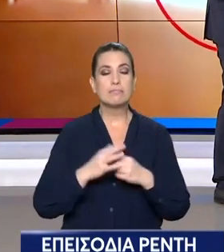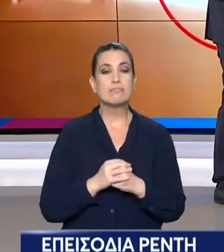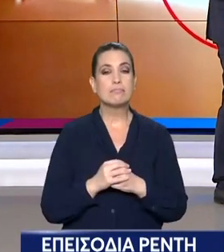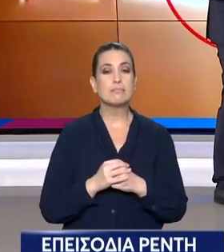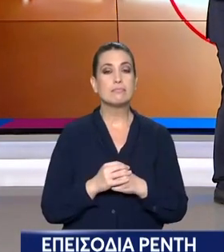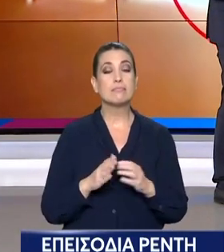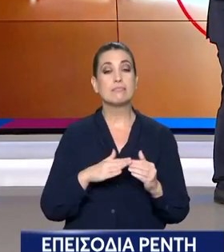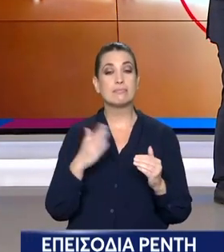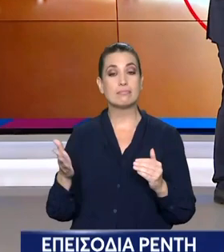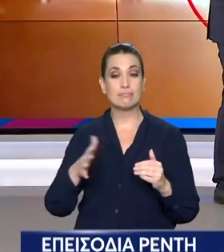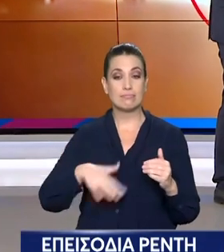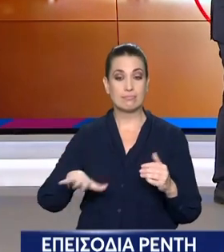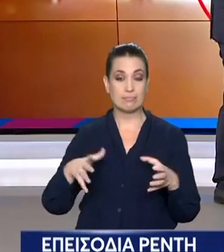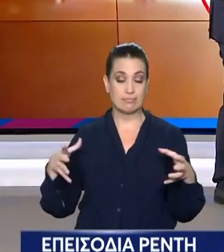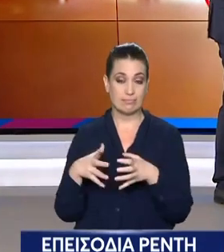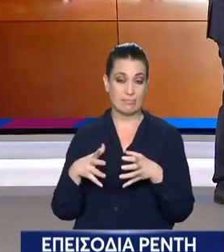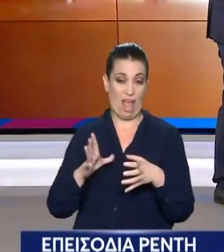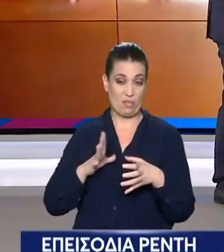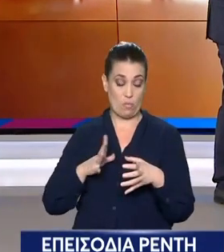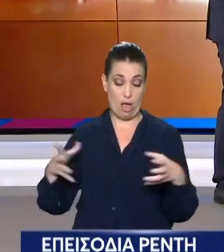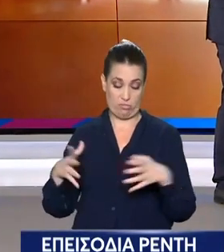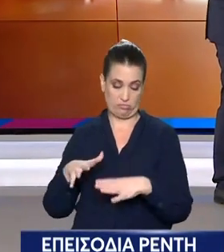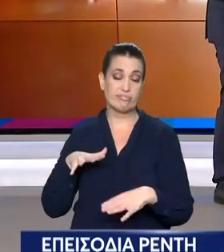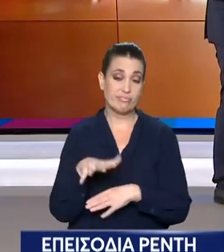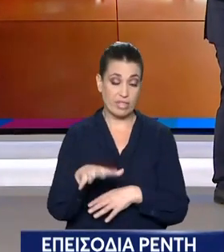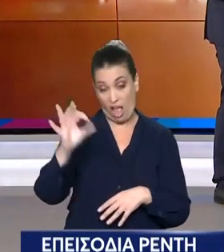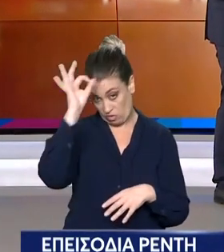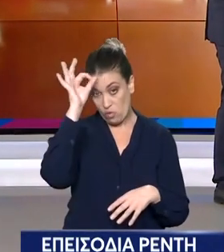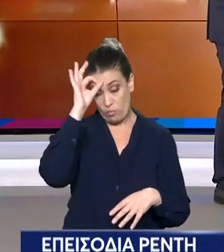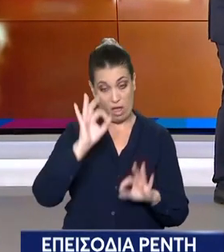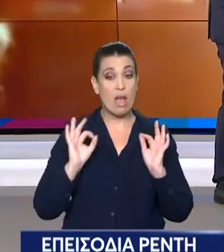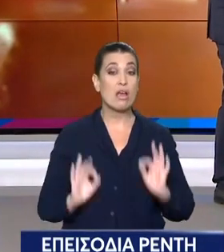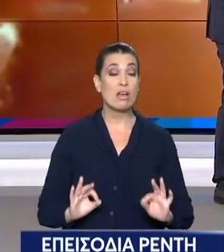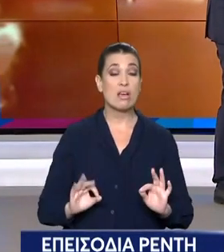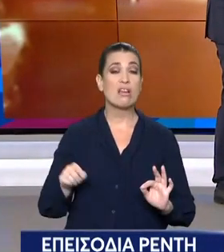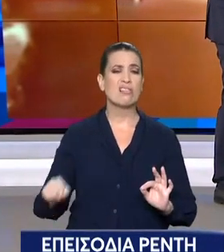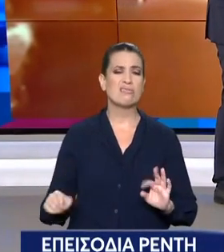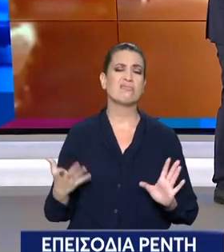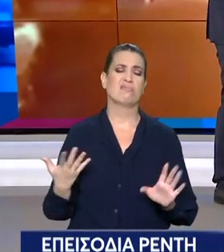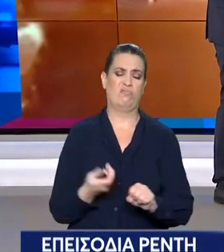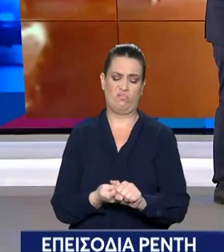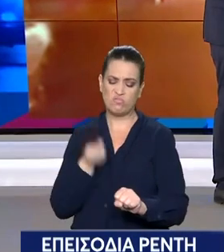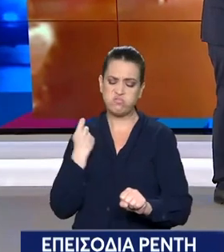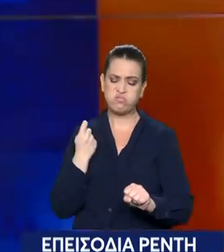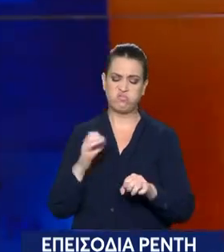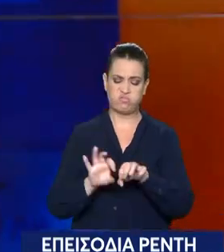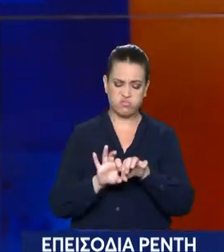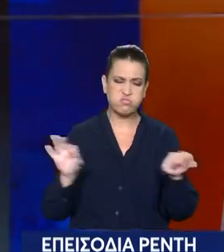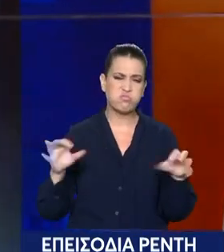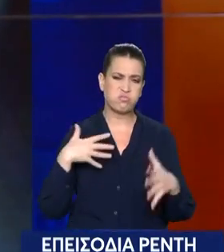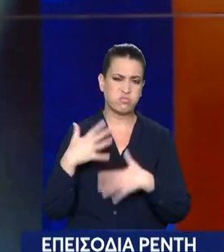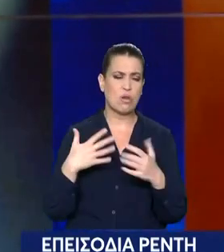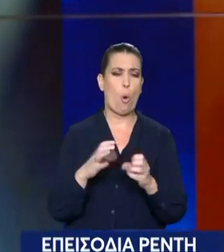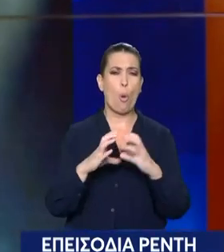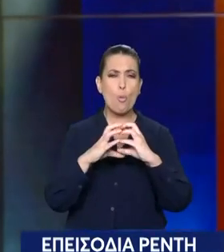γήπεδο και επιτέθηκαν στις αστυνομικές δυνάμεις. Επιτέθηκαν με εκρηκτικούς μηχανισμούς, με εκρηκτικές